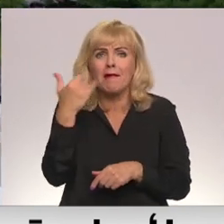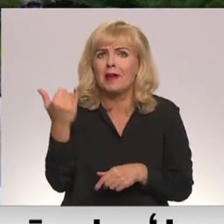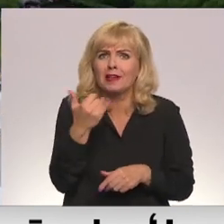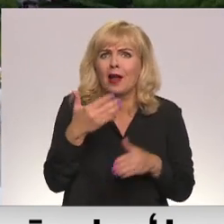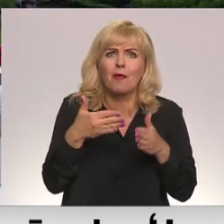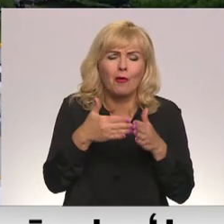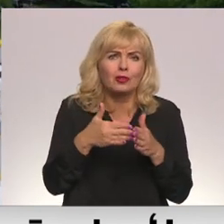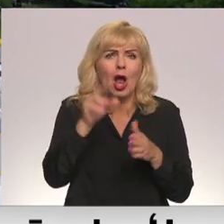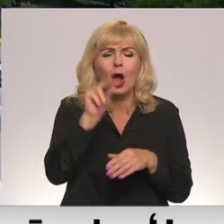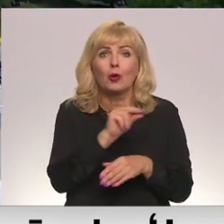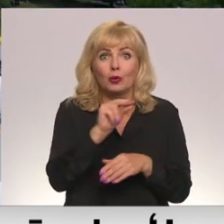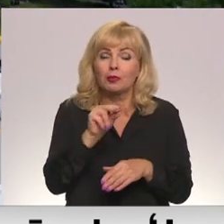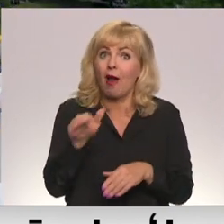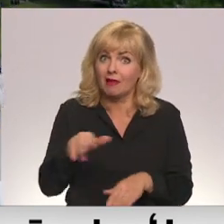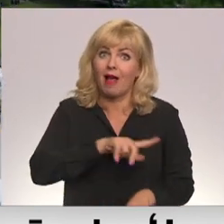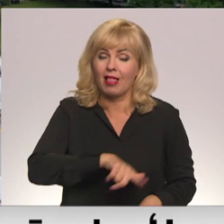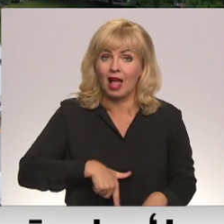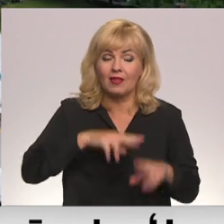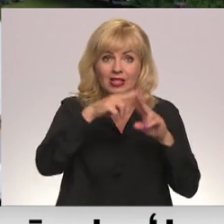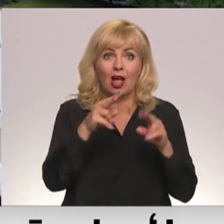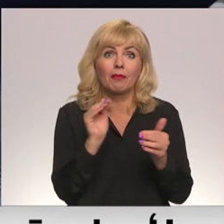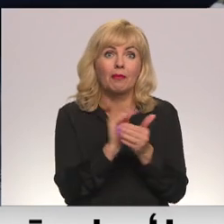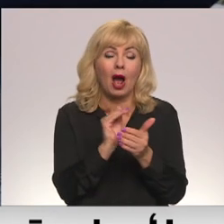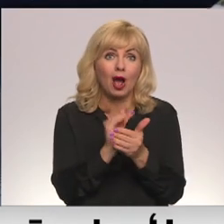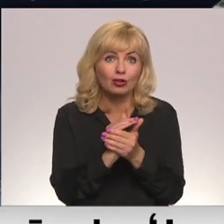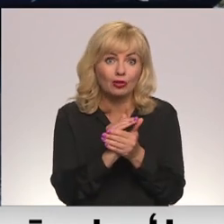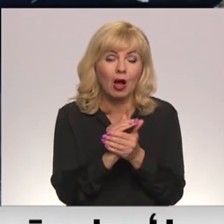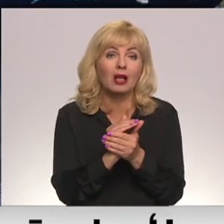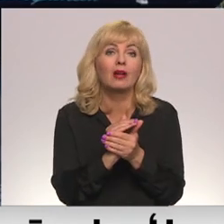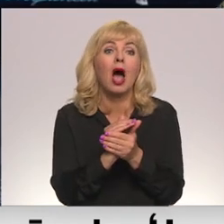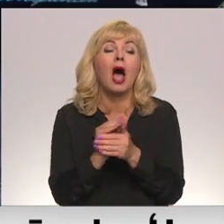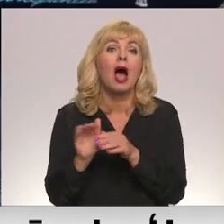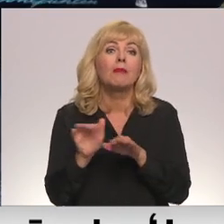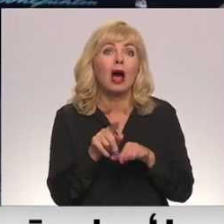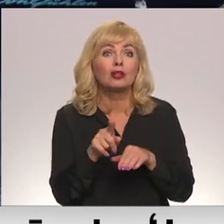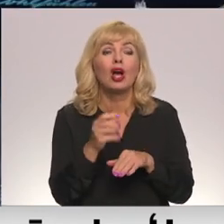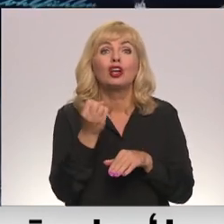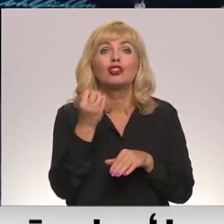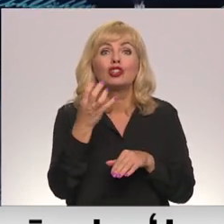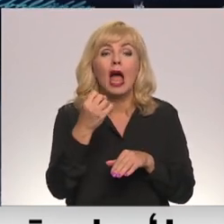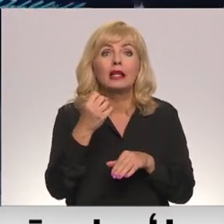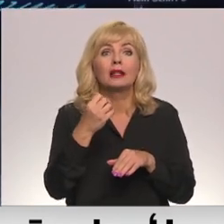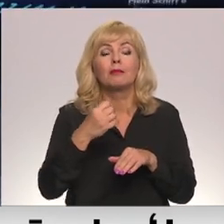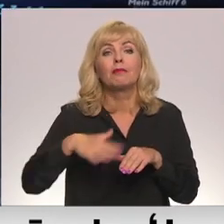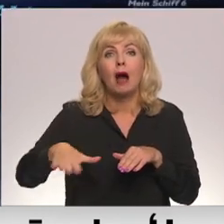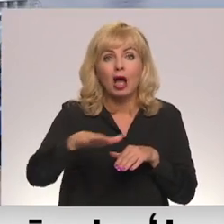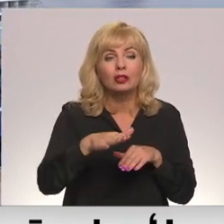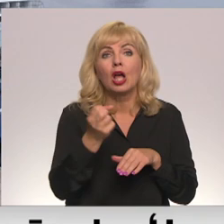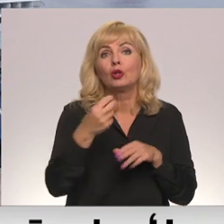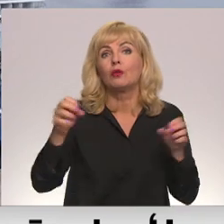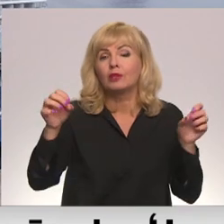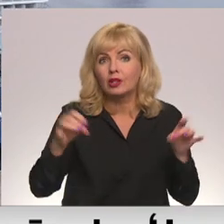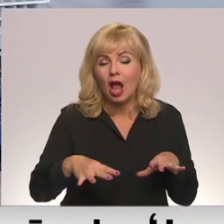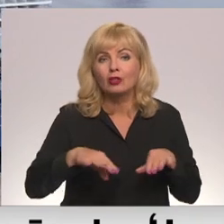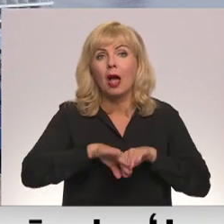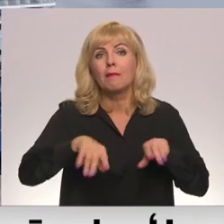kuģa krustmāte ir latvieta, starptautiski pazīstamā ērģelniecība Tapkalna. Uz kuģa ir 14 klāji, 12 restorāni,